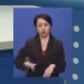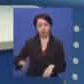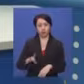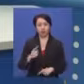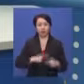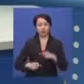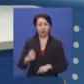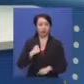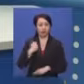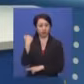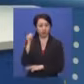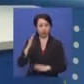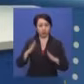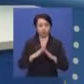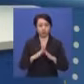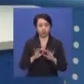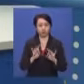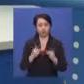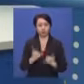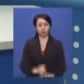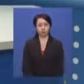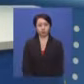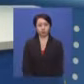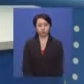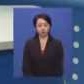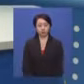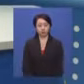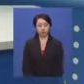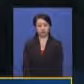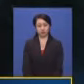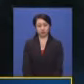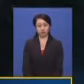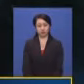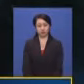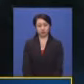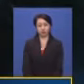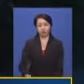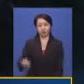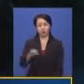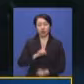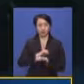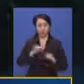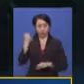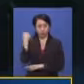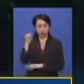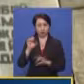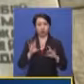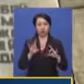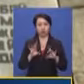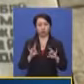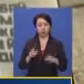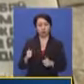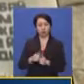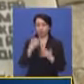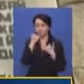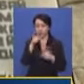районе. О возвращении солдата Победы домой. Наш следующий материал. Истории подвига и победы. Рассказать их своим близким